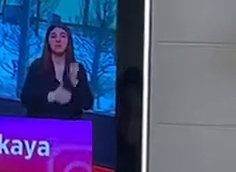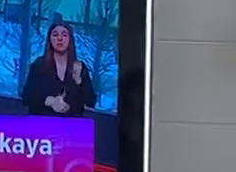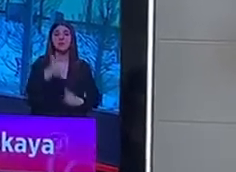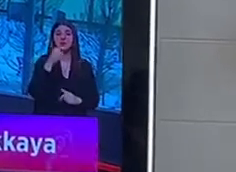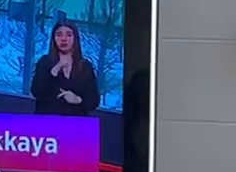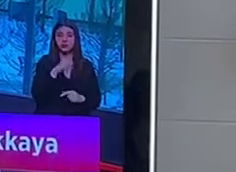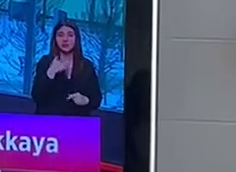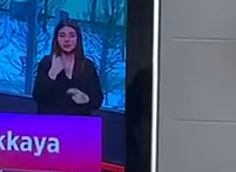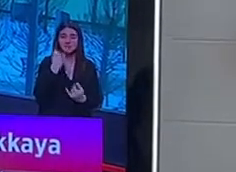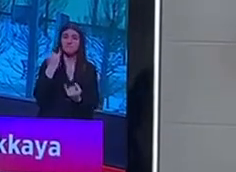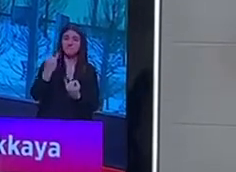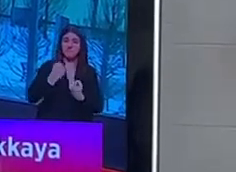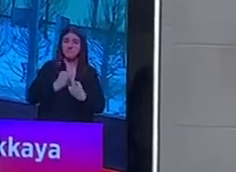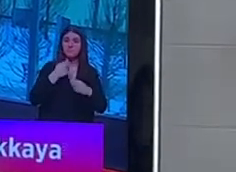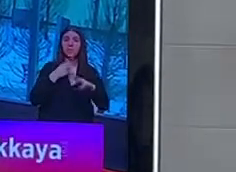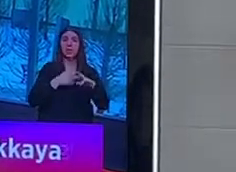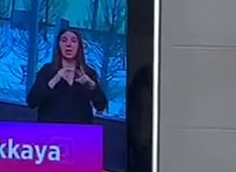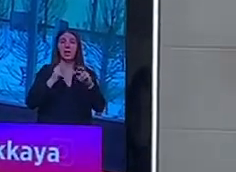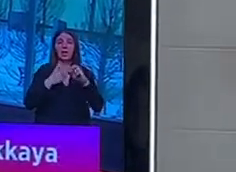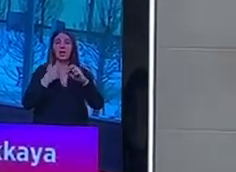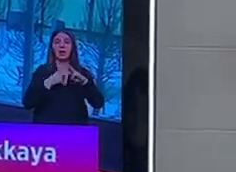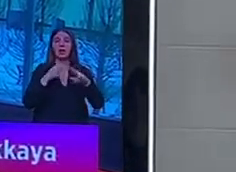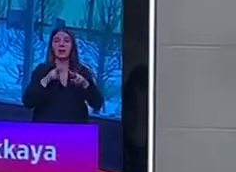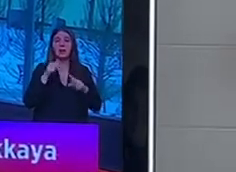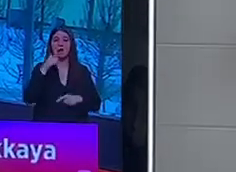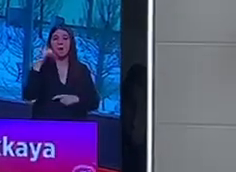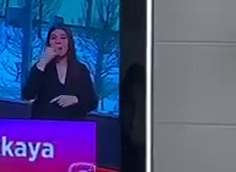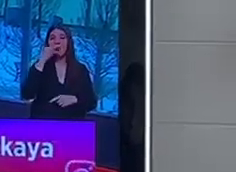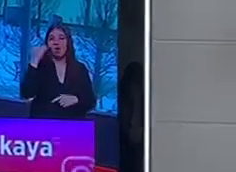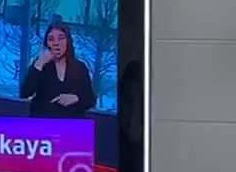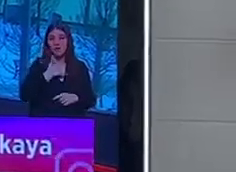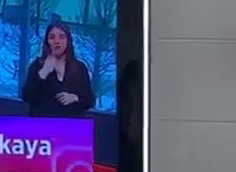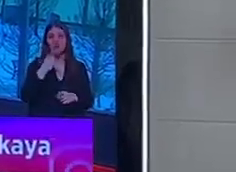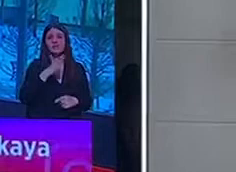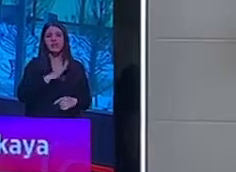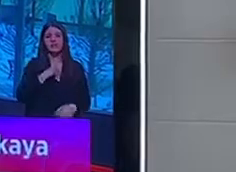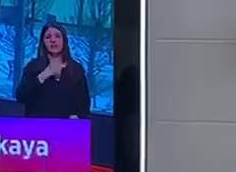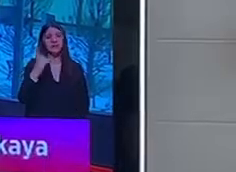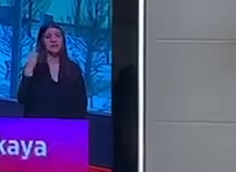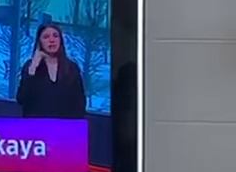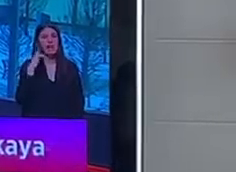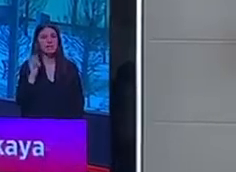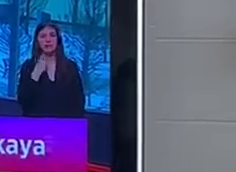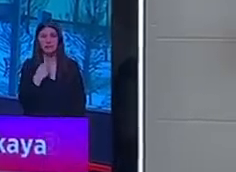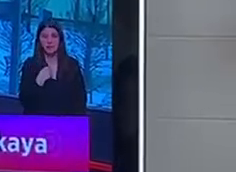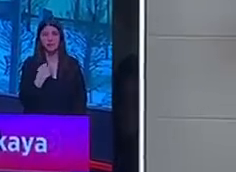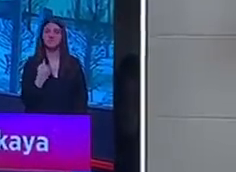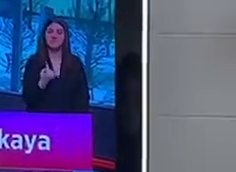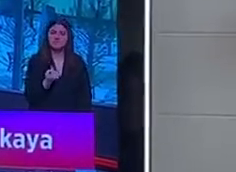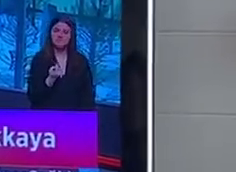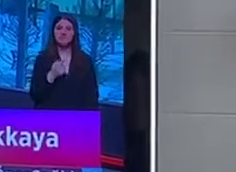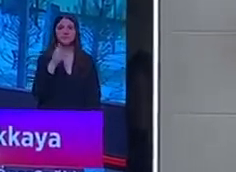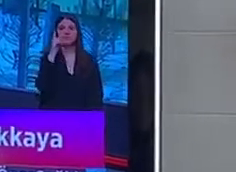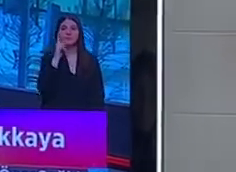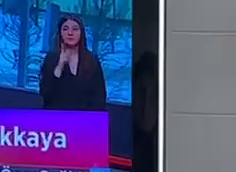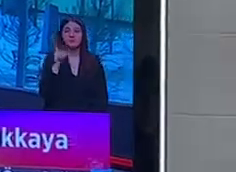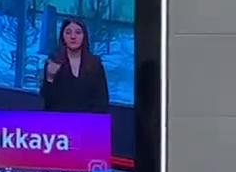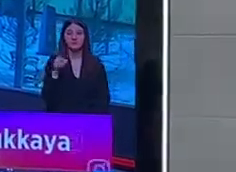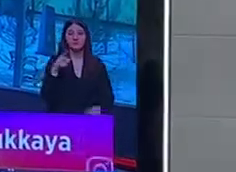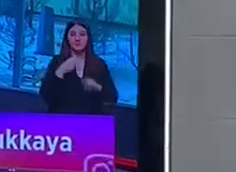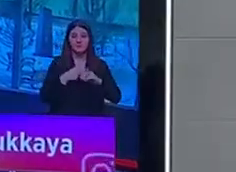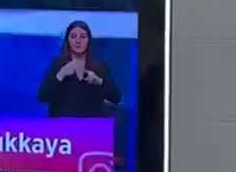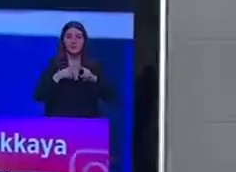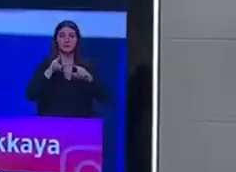başkanı ziyaretime geldi. Ekrem Sarısu abim Ankara'dan aradı da ya bir derdi var dedi, bir dinleyelim dedi. Önce